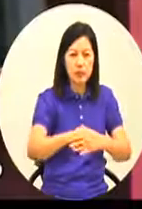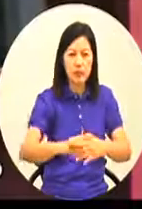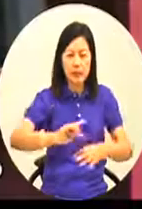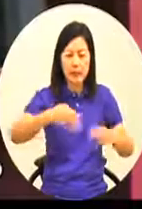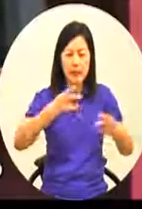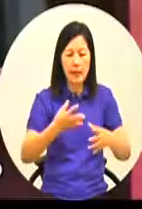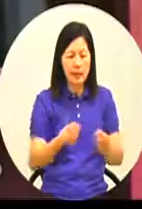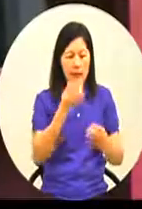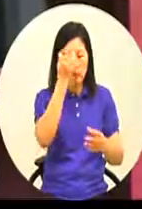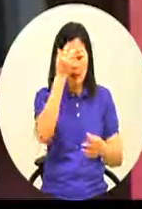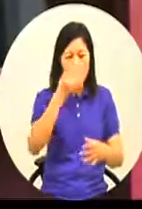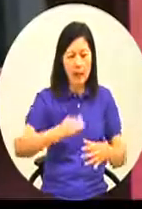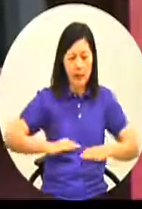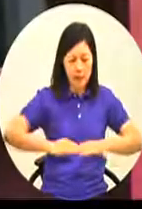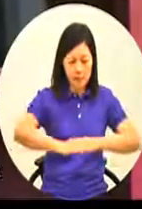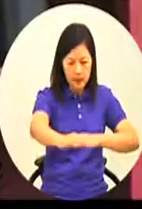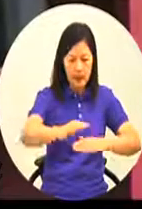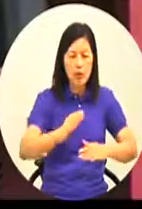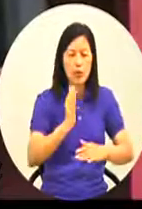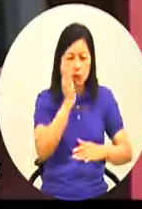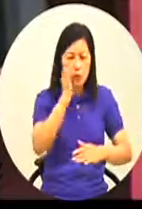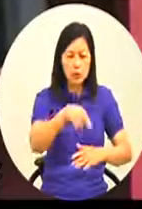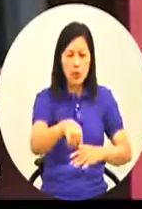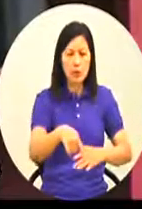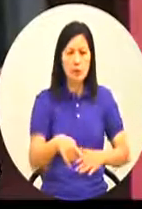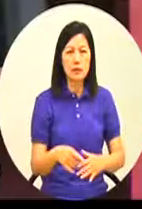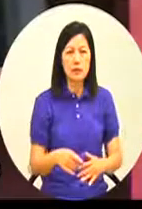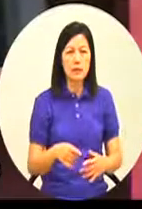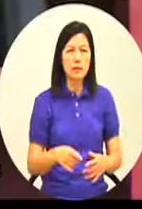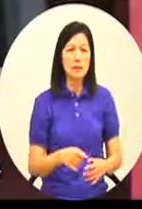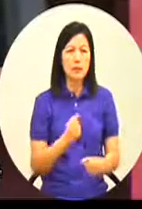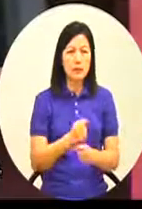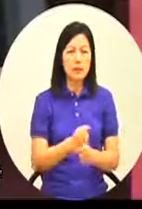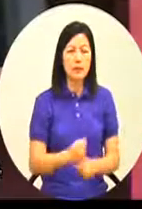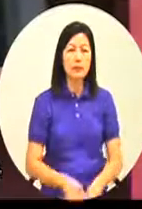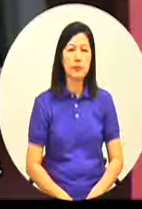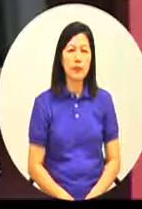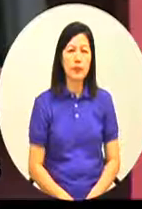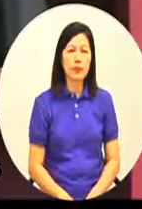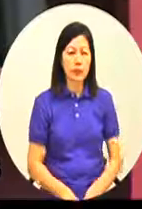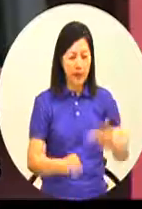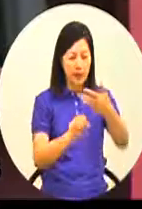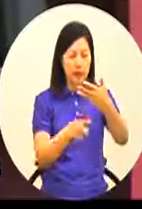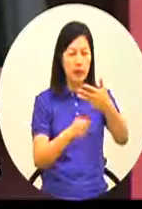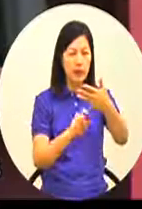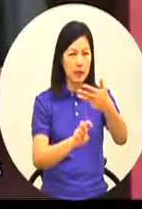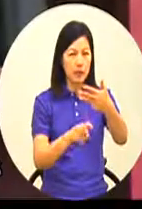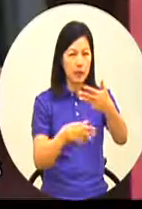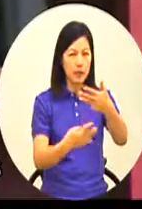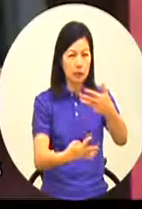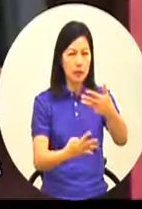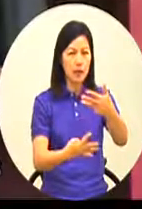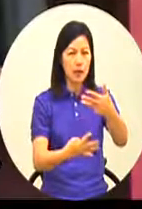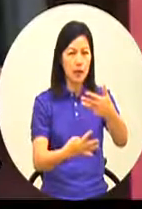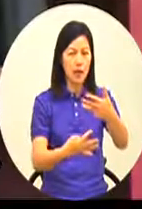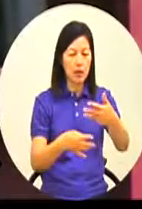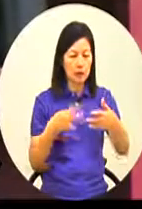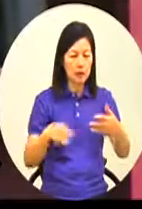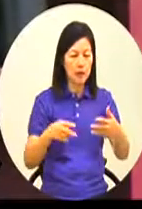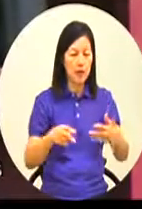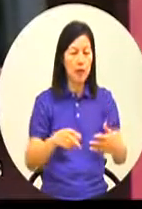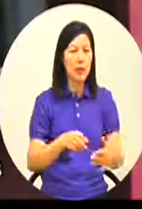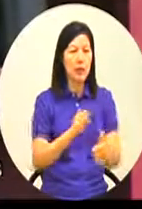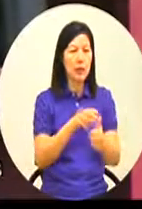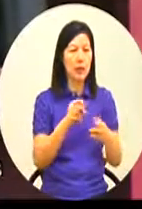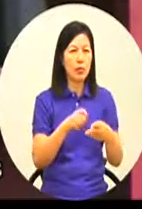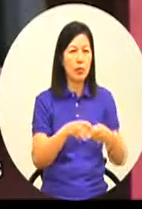式去落实。那第二个是那一天我们在8月24号还有再一次跟我们养工处的相